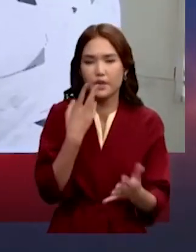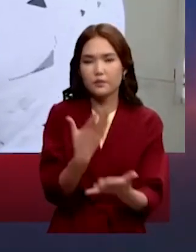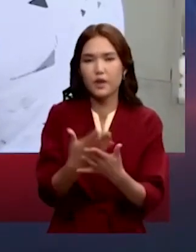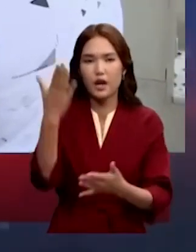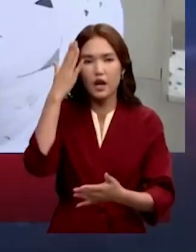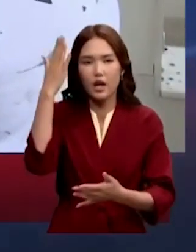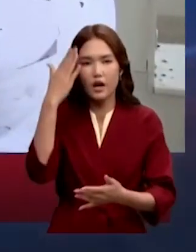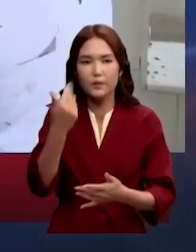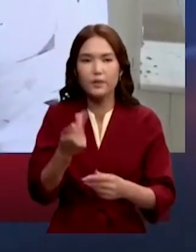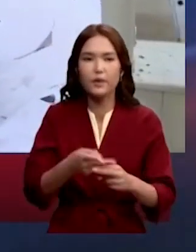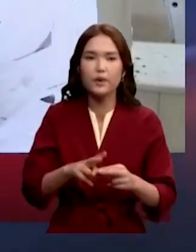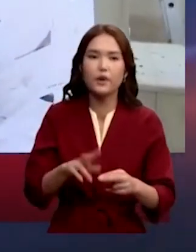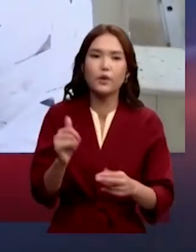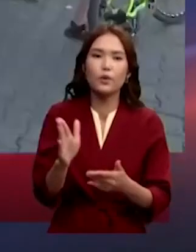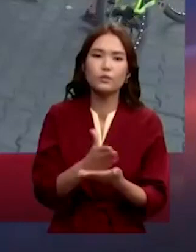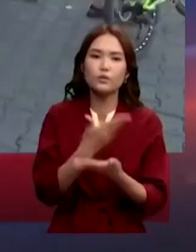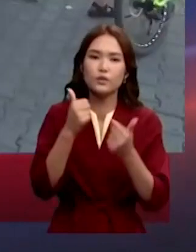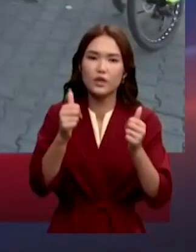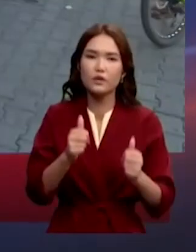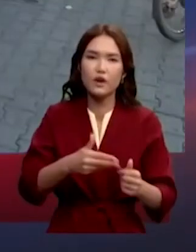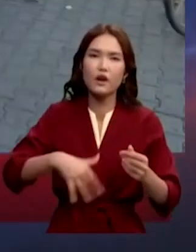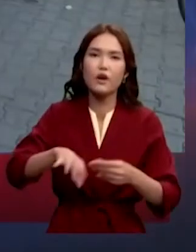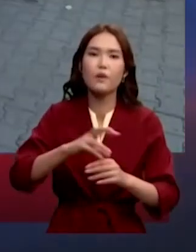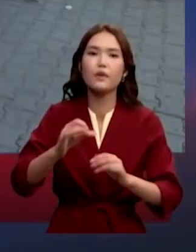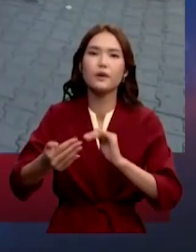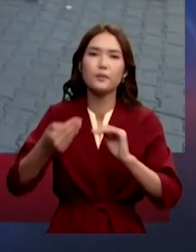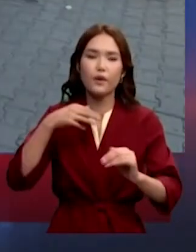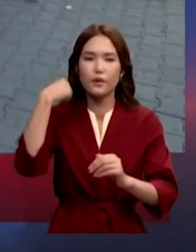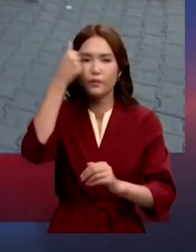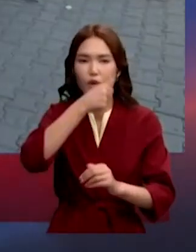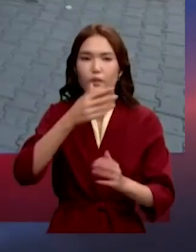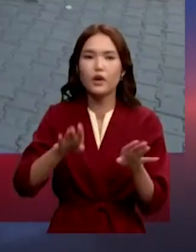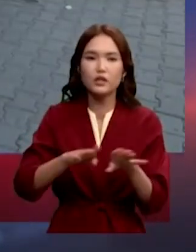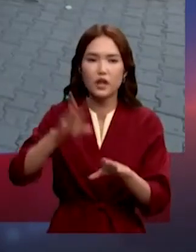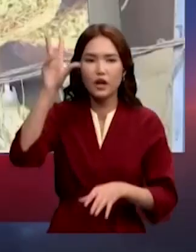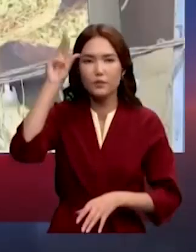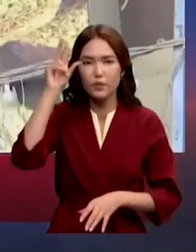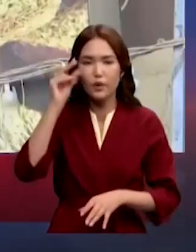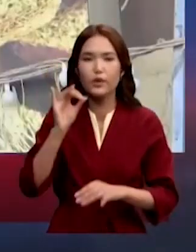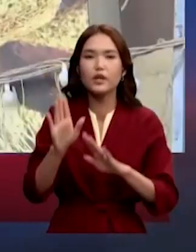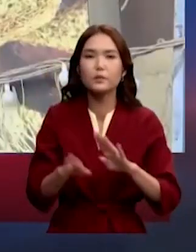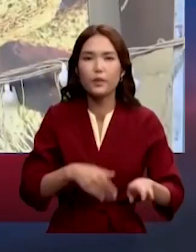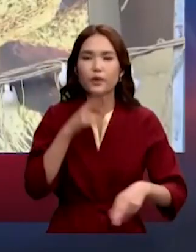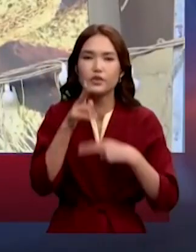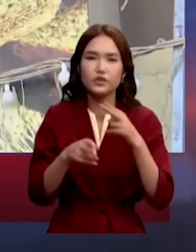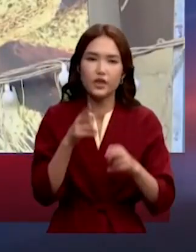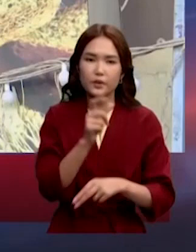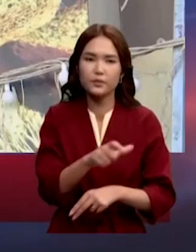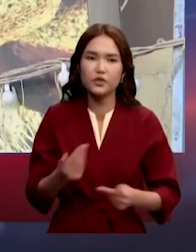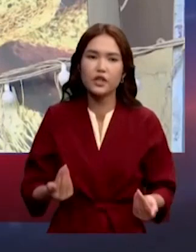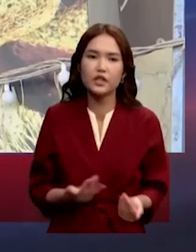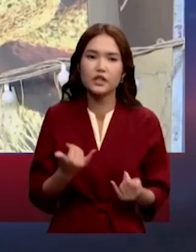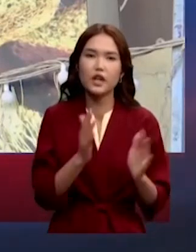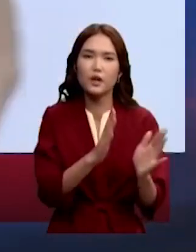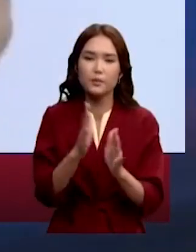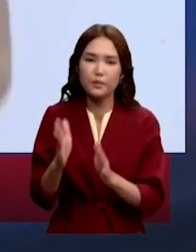Впрочем, по их словам, они убирали вывески и в прошлом году, только не в таком количестве и после жалоб жителей. Теперь